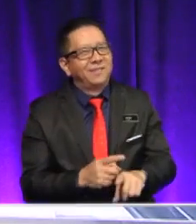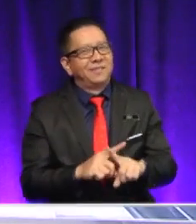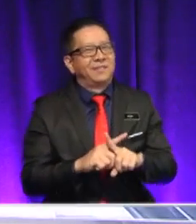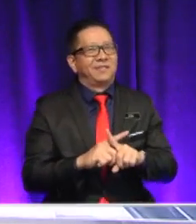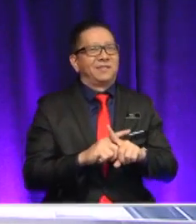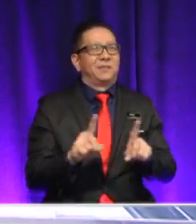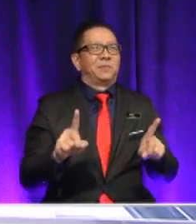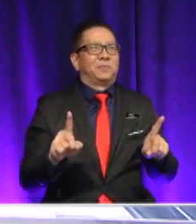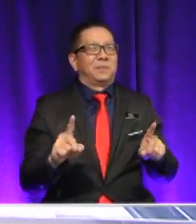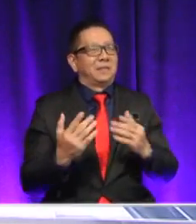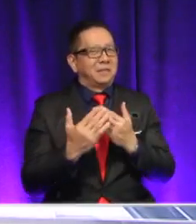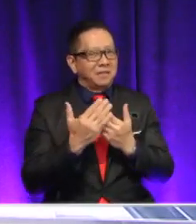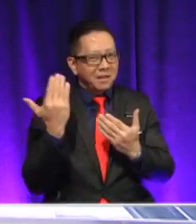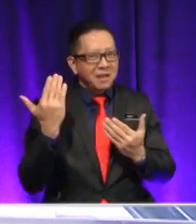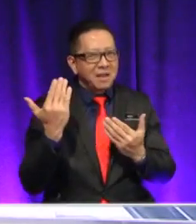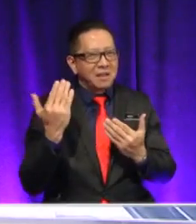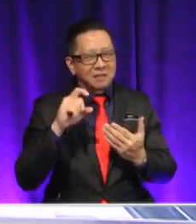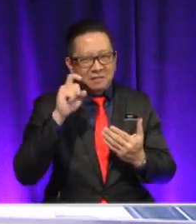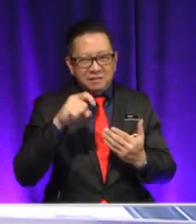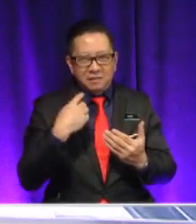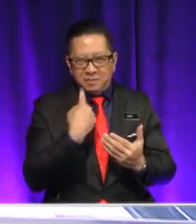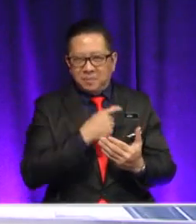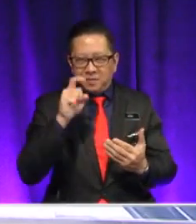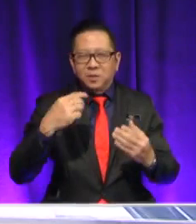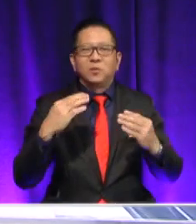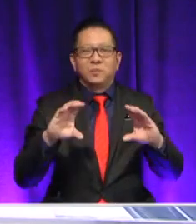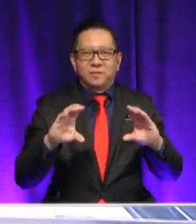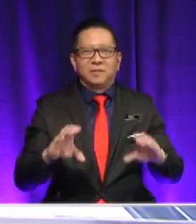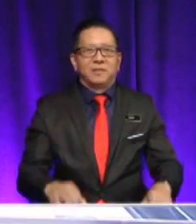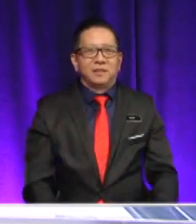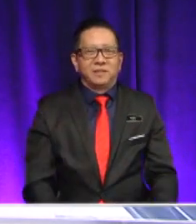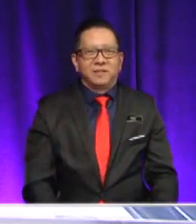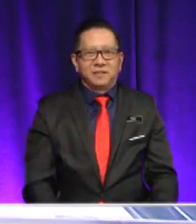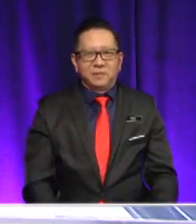eee sebenarnya tak susah ya berarti kita kenal berani untuk belajar